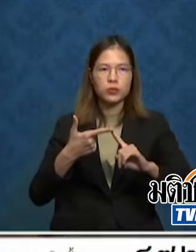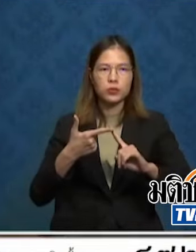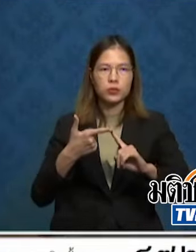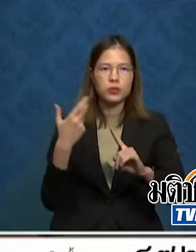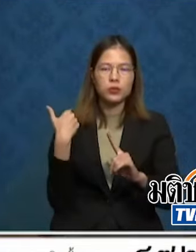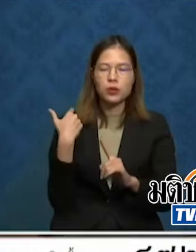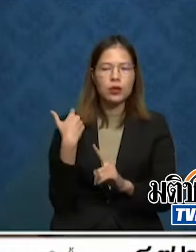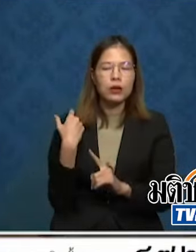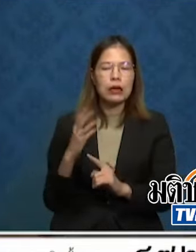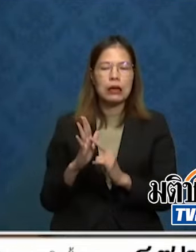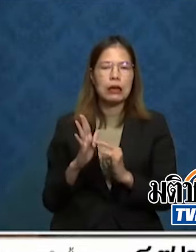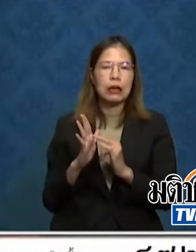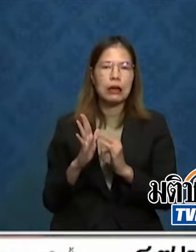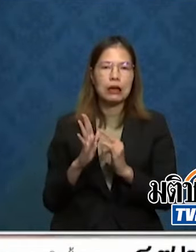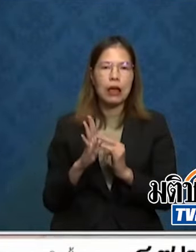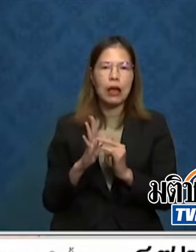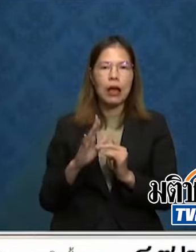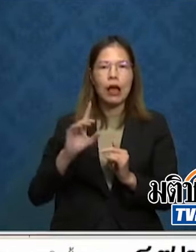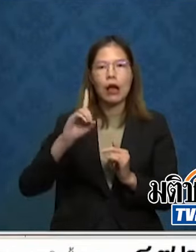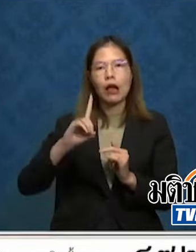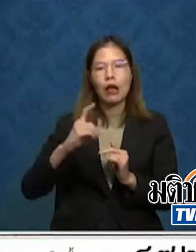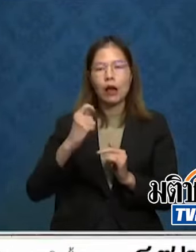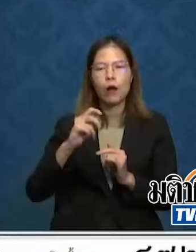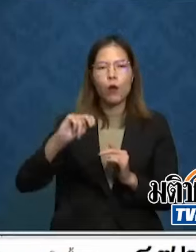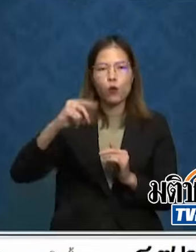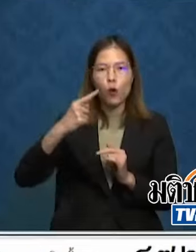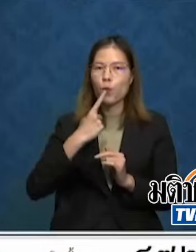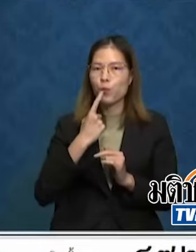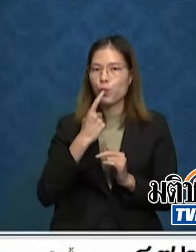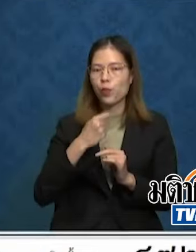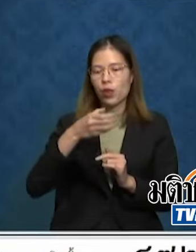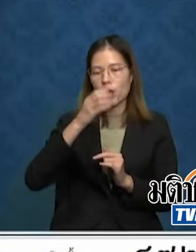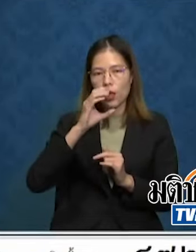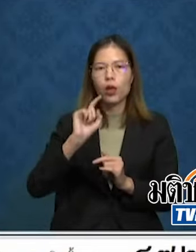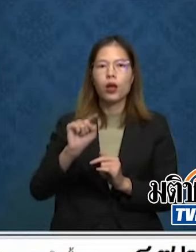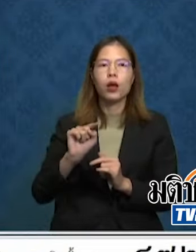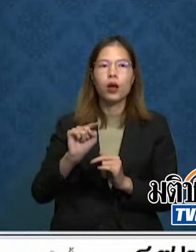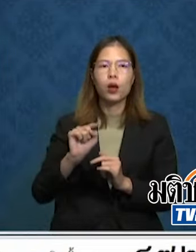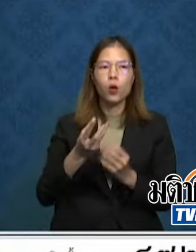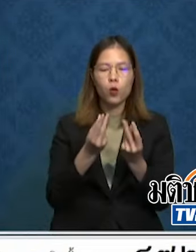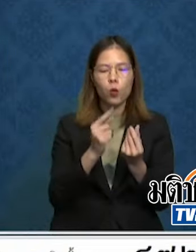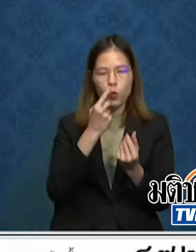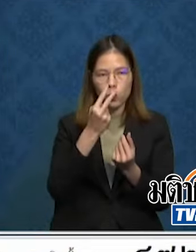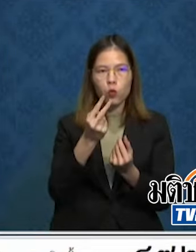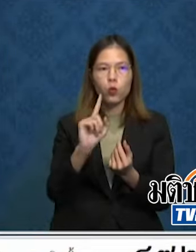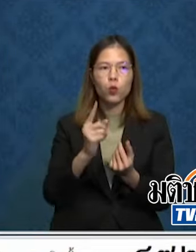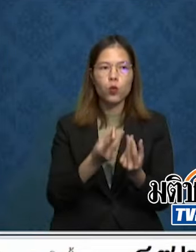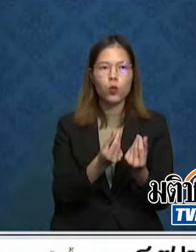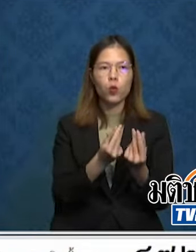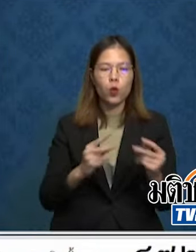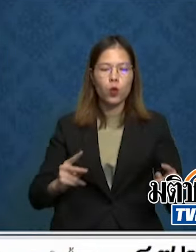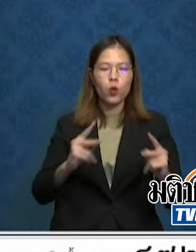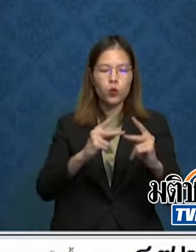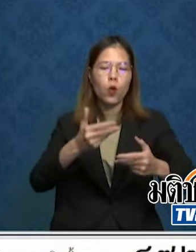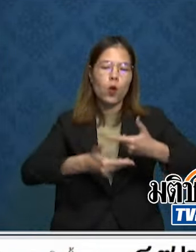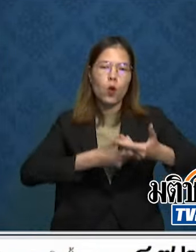องซึ่งอยู่ในพื้นที่มีนบุรีเอาเองเลยครับซึ่งซุ้มยาดองเนี่ยครับก็มีอยู่5หน่วยงานนะครับแต่พื้นที่เลยครับพื้นที่ก็เป็นเรื่องของเกี่ยวกับนะครับกระทรวงพาณิชย์นะ